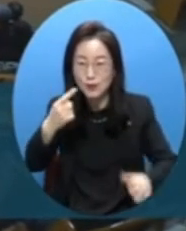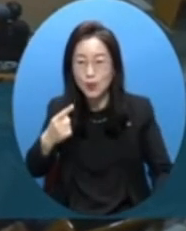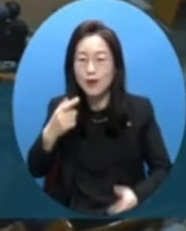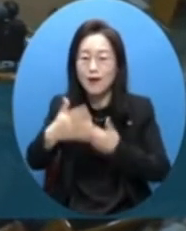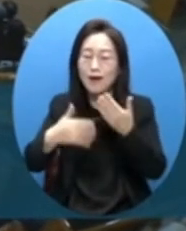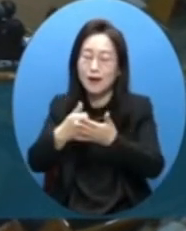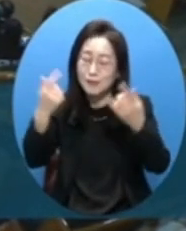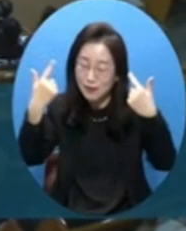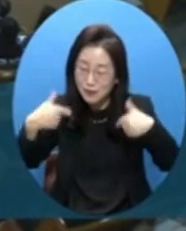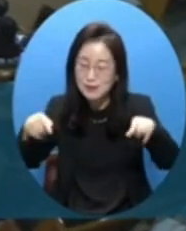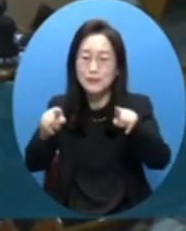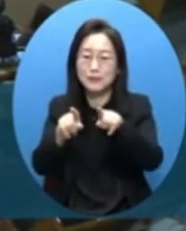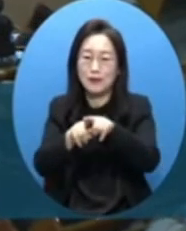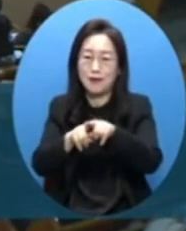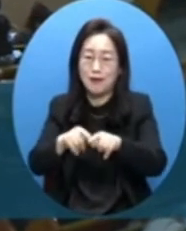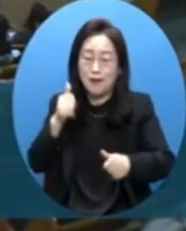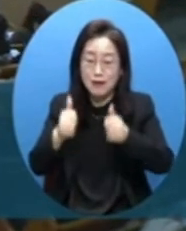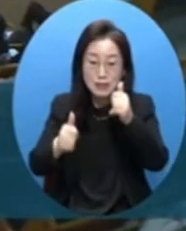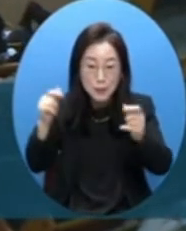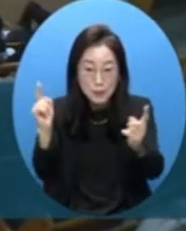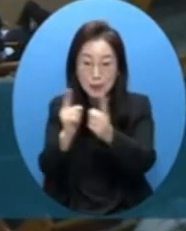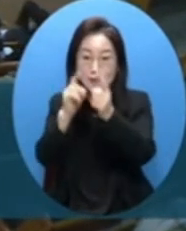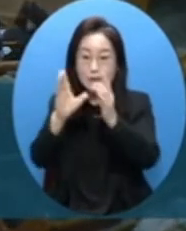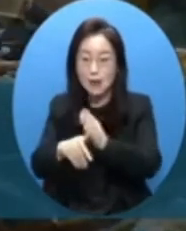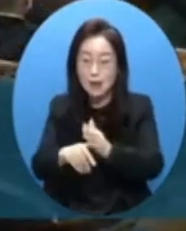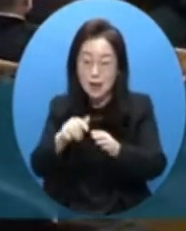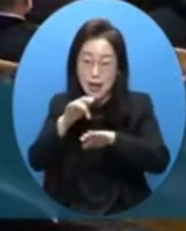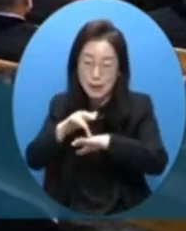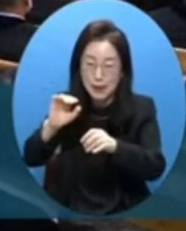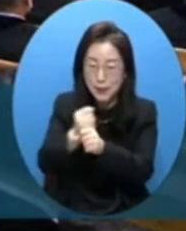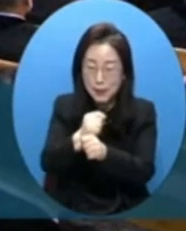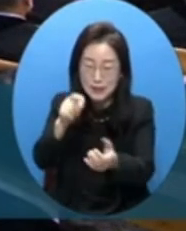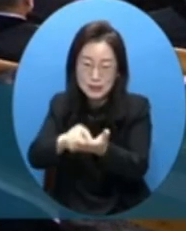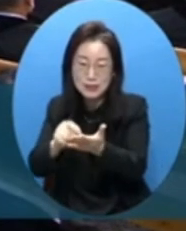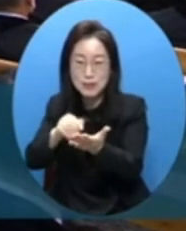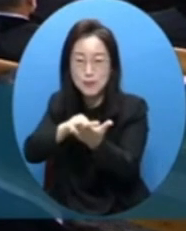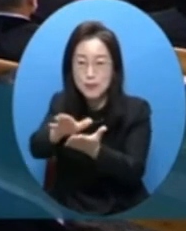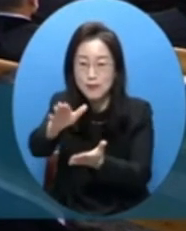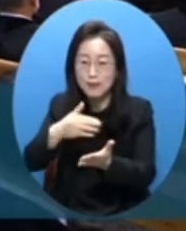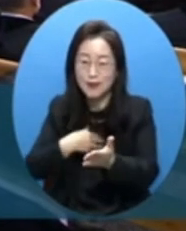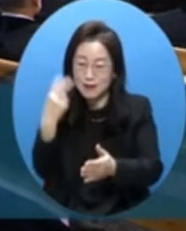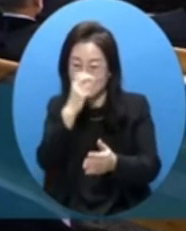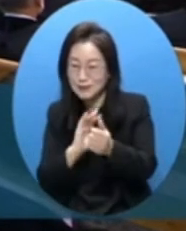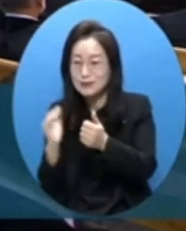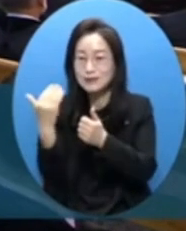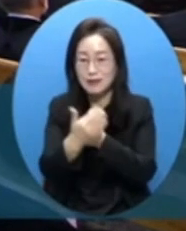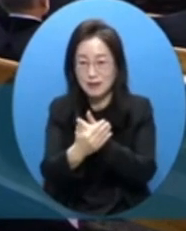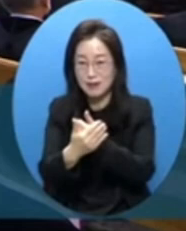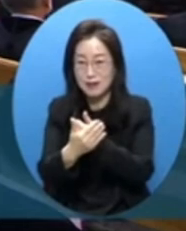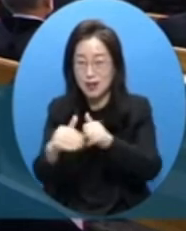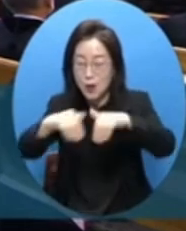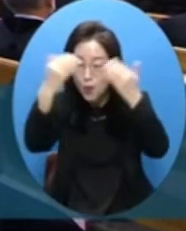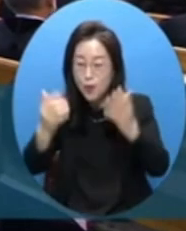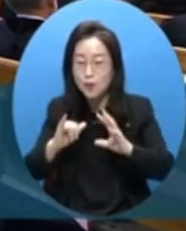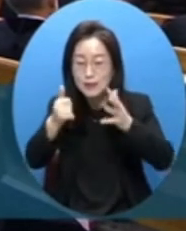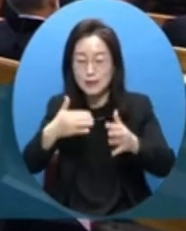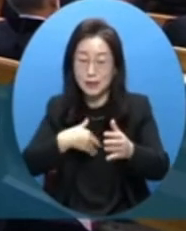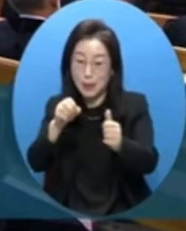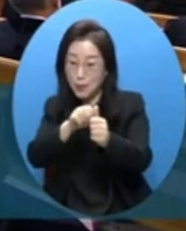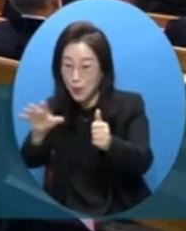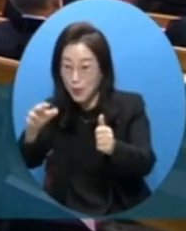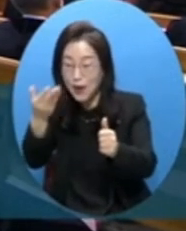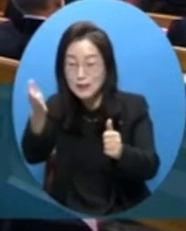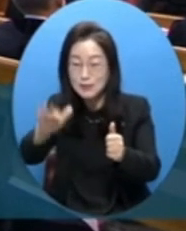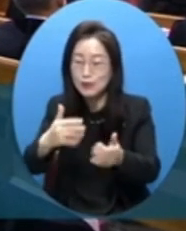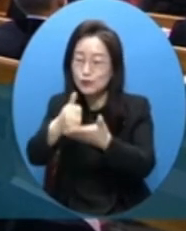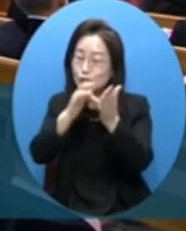같이 하여 주시고 시험을 당할 때 악마의 계교를 즉시 물리치사 나를 지키네. 온 세상 날 버려도 주 예수